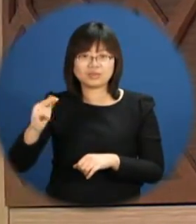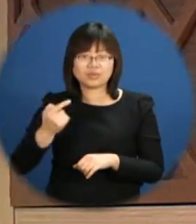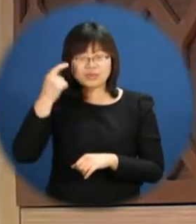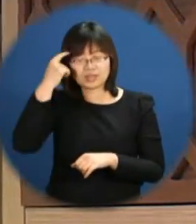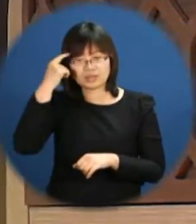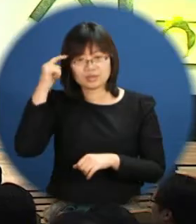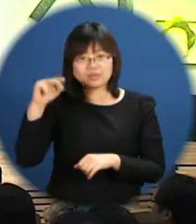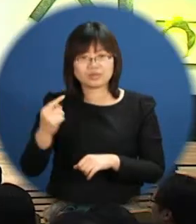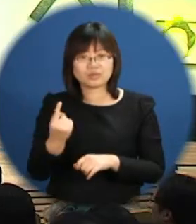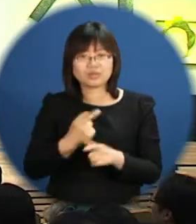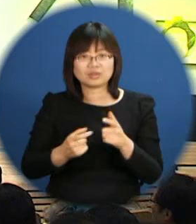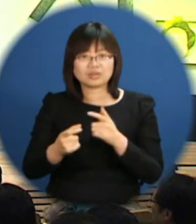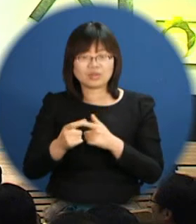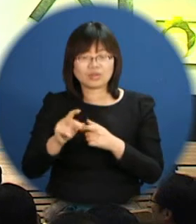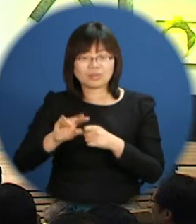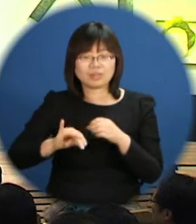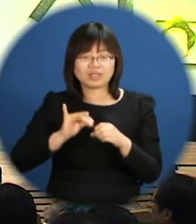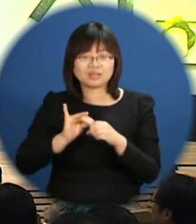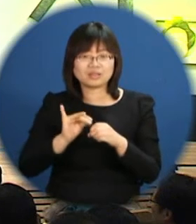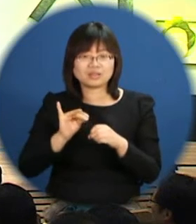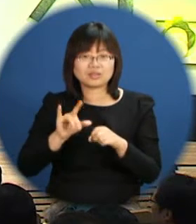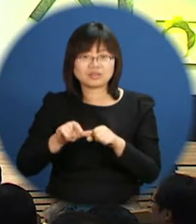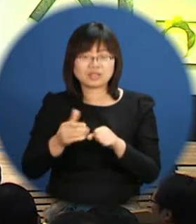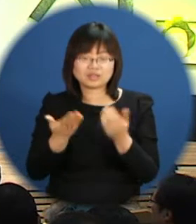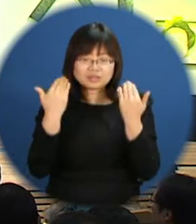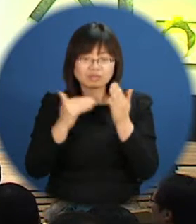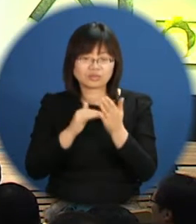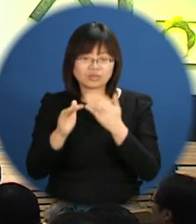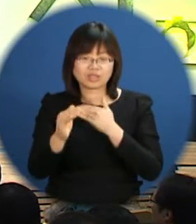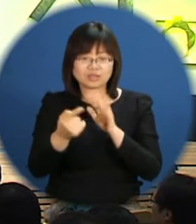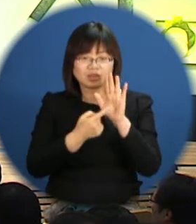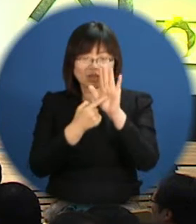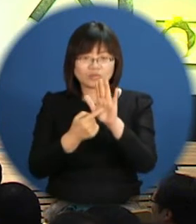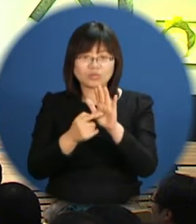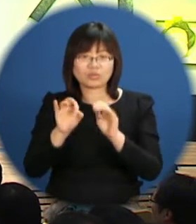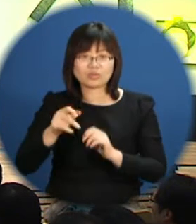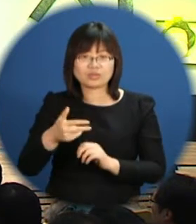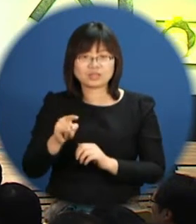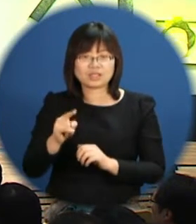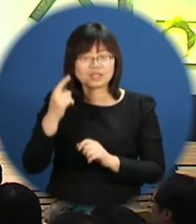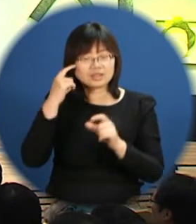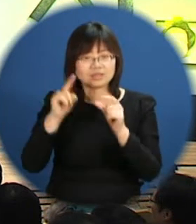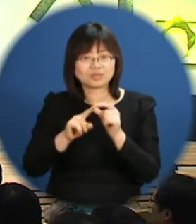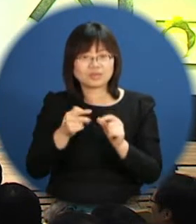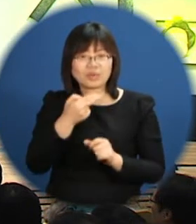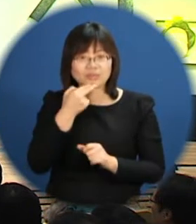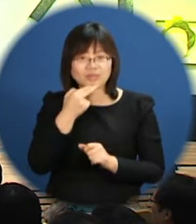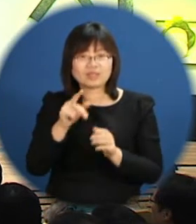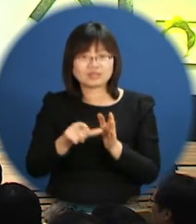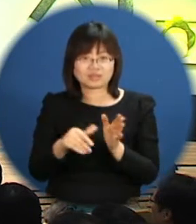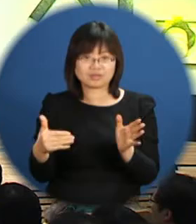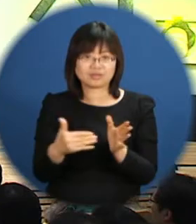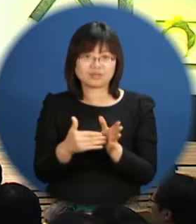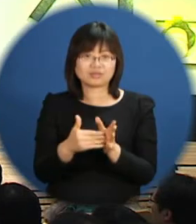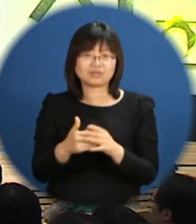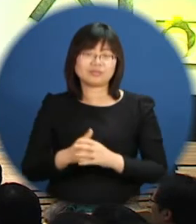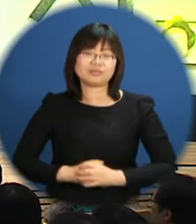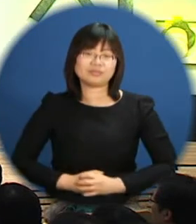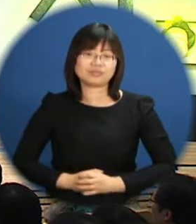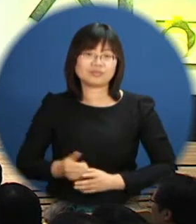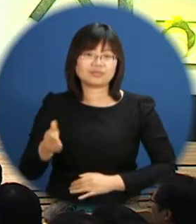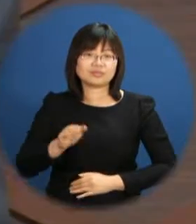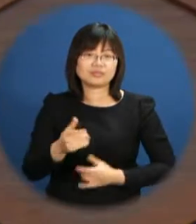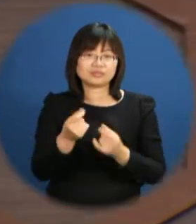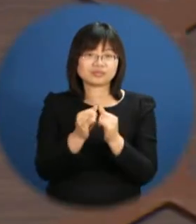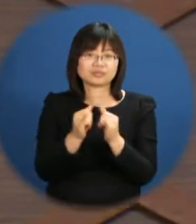그 더 100년 이상 지나서 나온 거구요 정말 원자 개념도 없던 시절입니다 근데 이